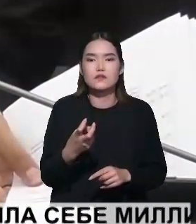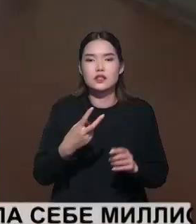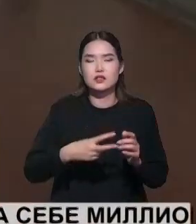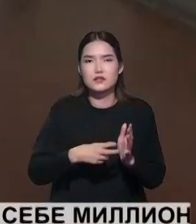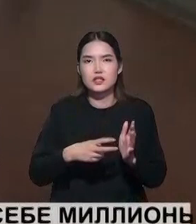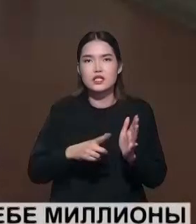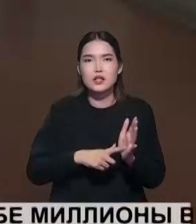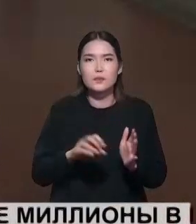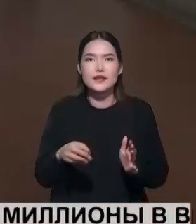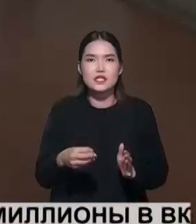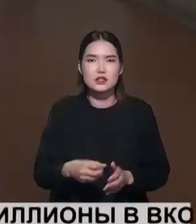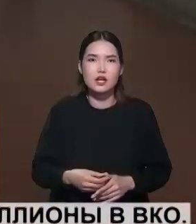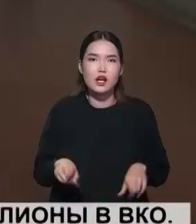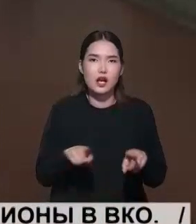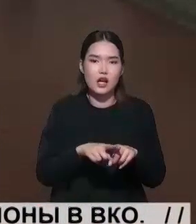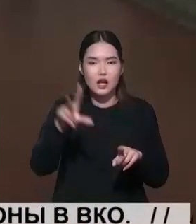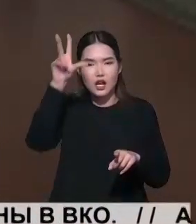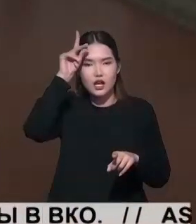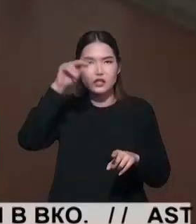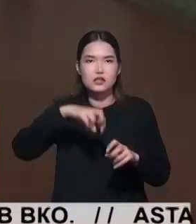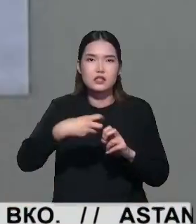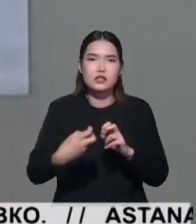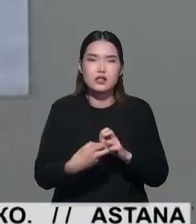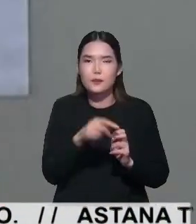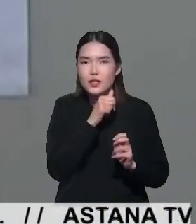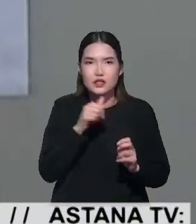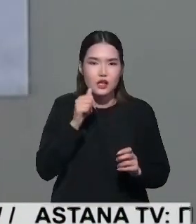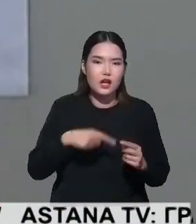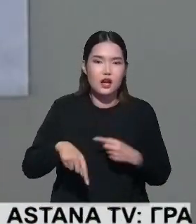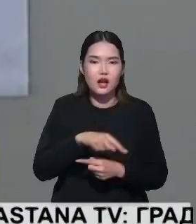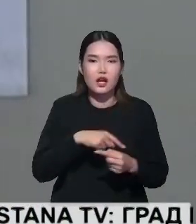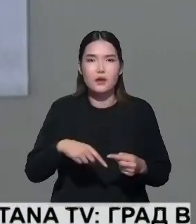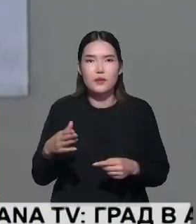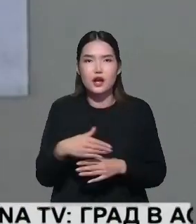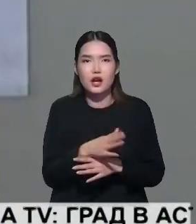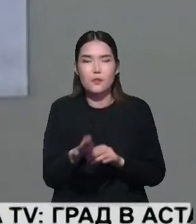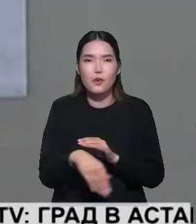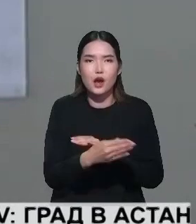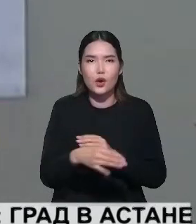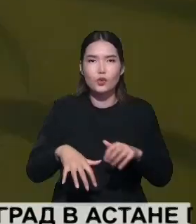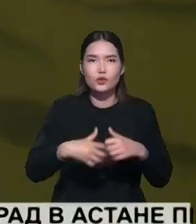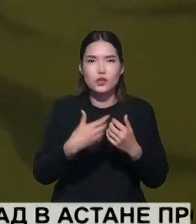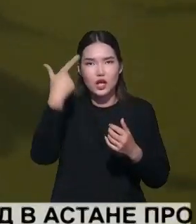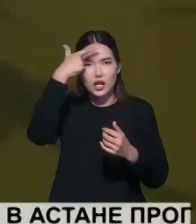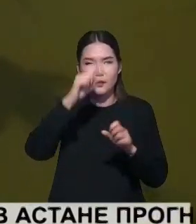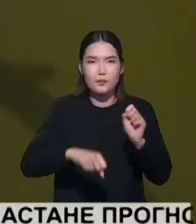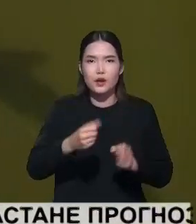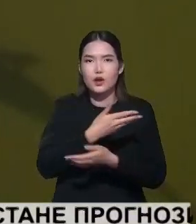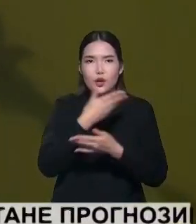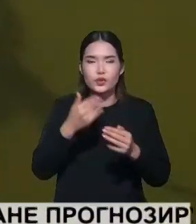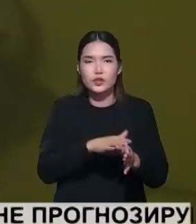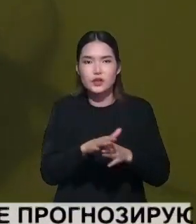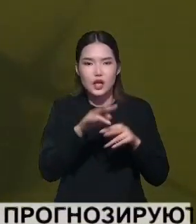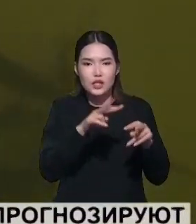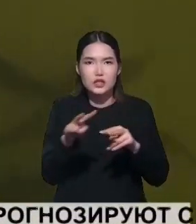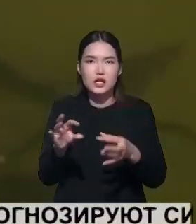единиц. Также в числе проблем теневой оборот рыбы. Так, отсутствие оцифрованных данных не позволяет в полной мере отслеживать